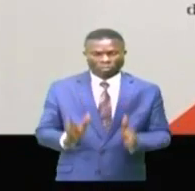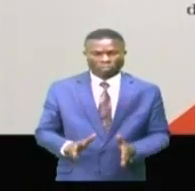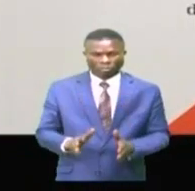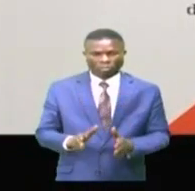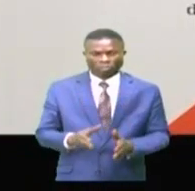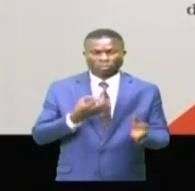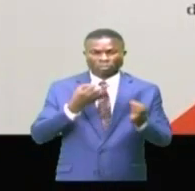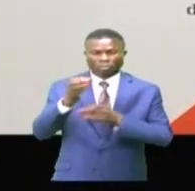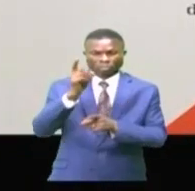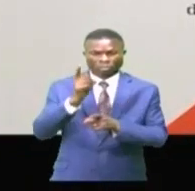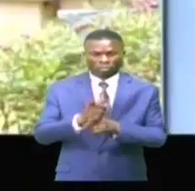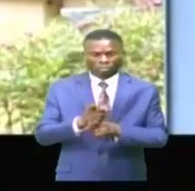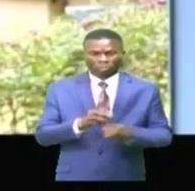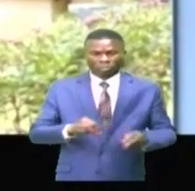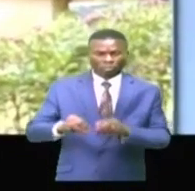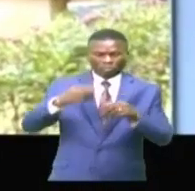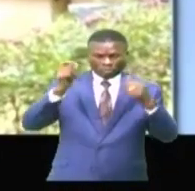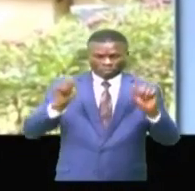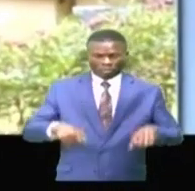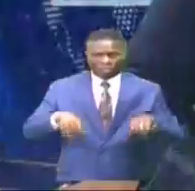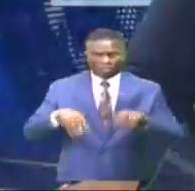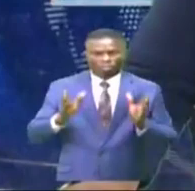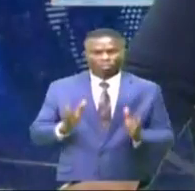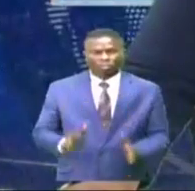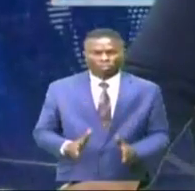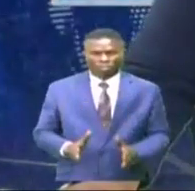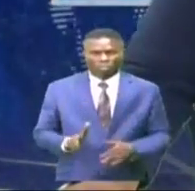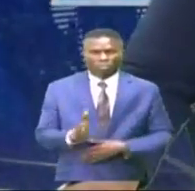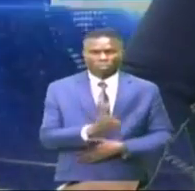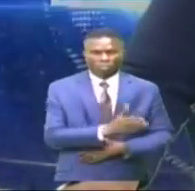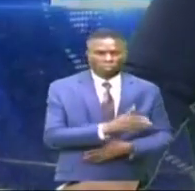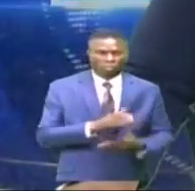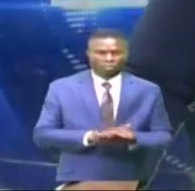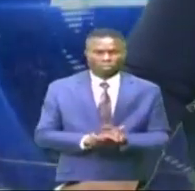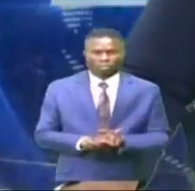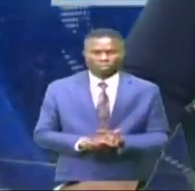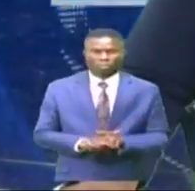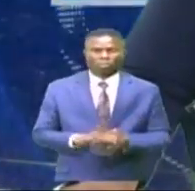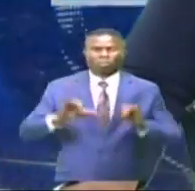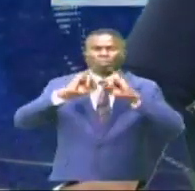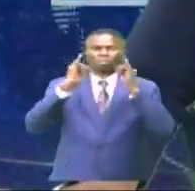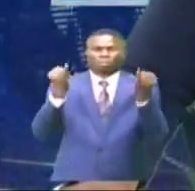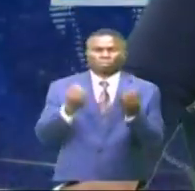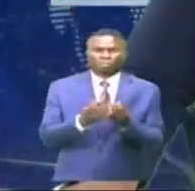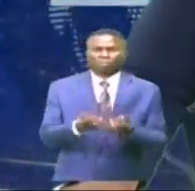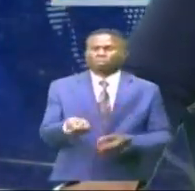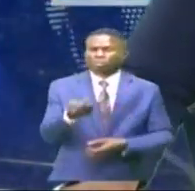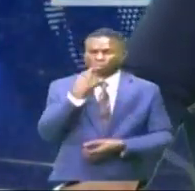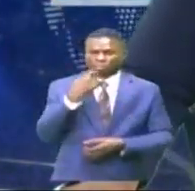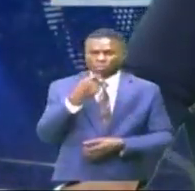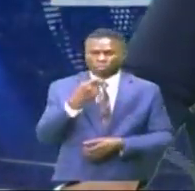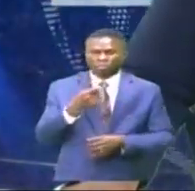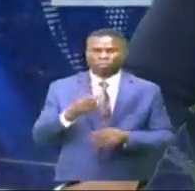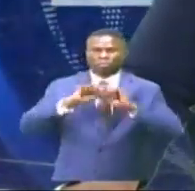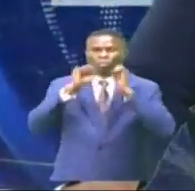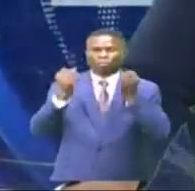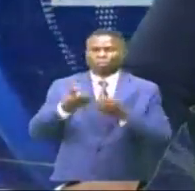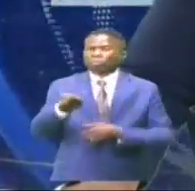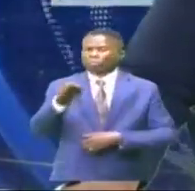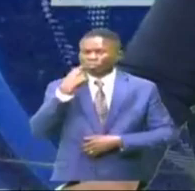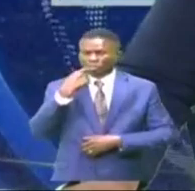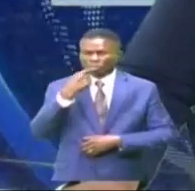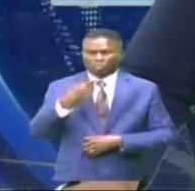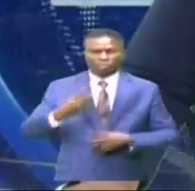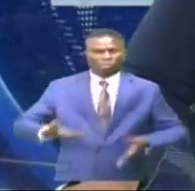précis des procédures pénales congolaises industrialisation de la quinine la pharmacina plaide pour une production